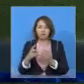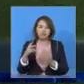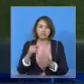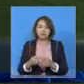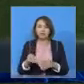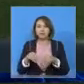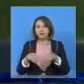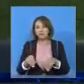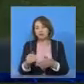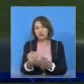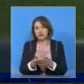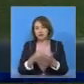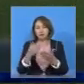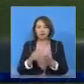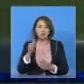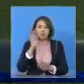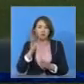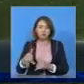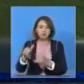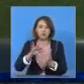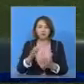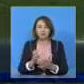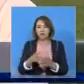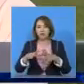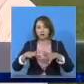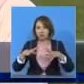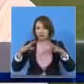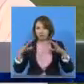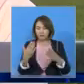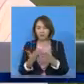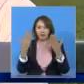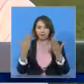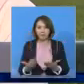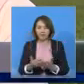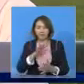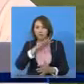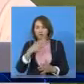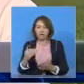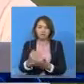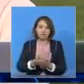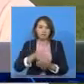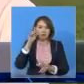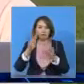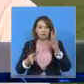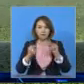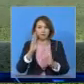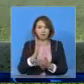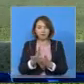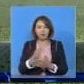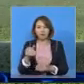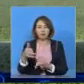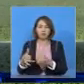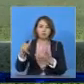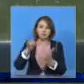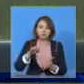центнер дәнді дақыл жинасақ, суармалы жердегі өнім көлемі одан да артық. Биыл да мол өнім жинаймыз деген үміт бар. Суармалы